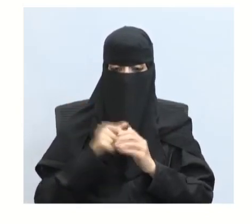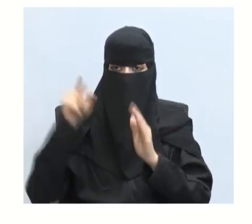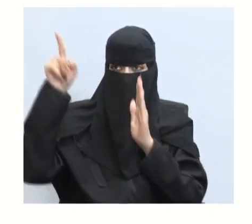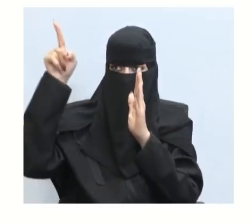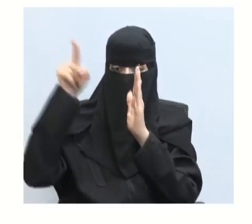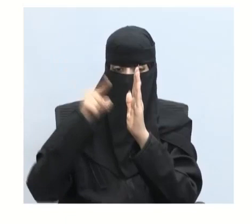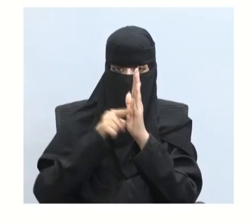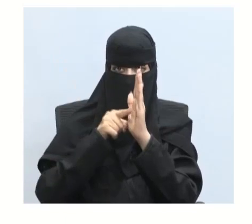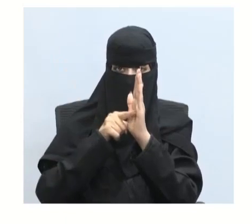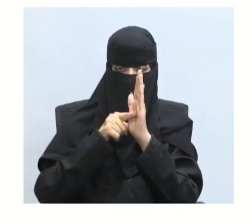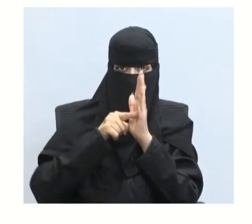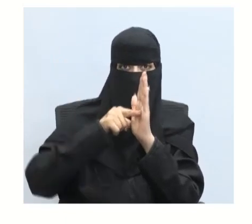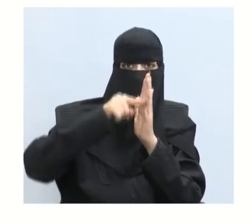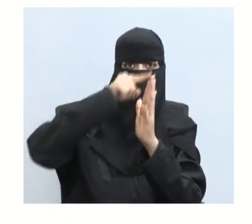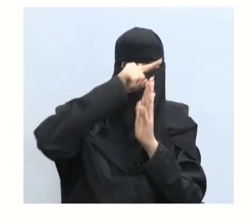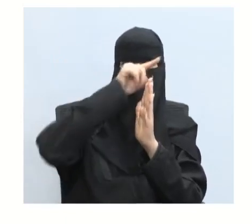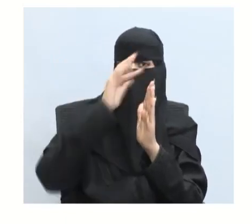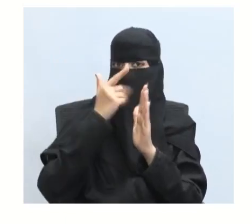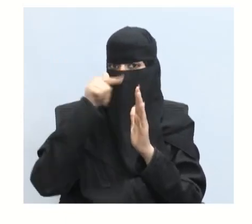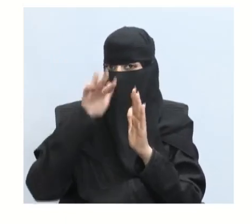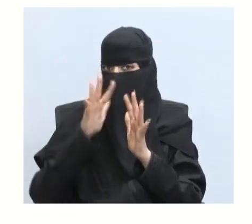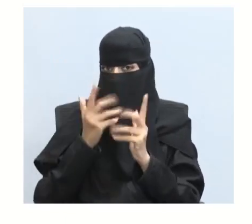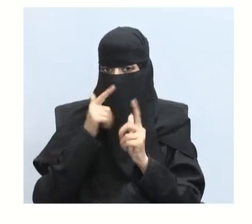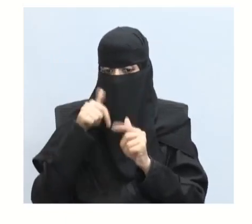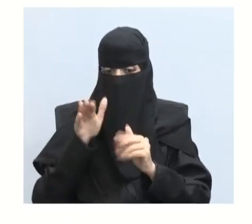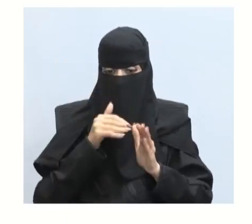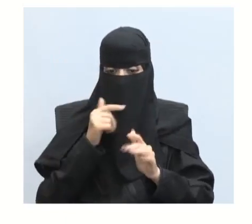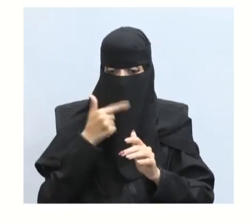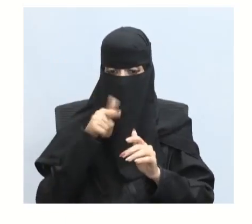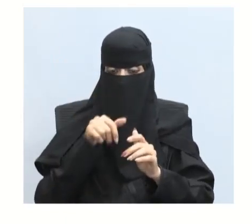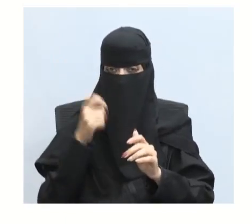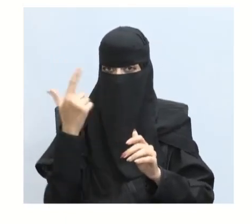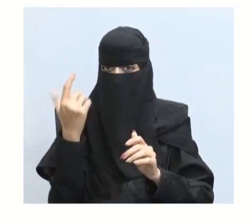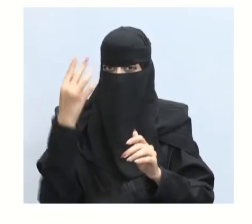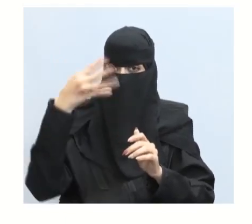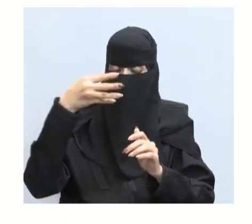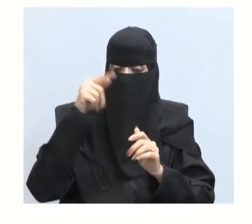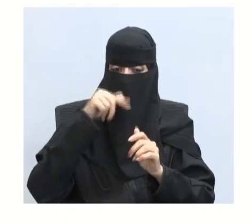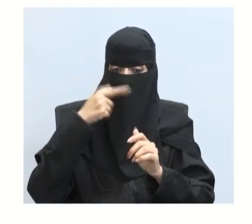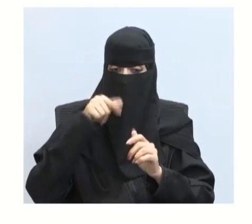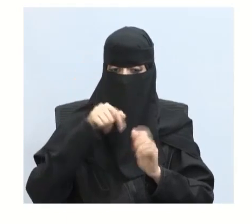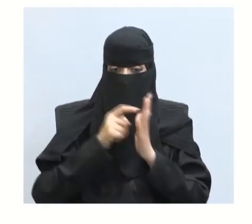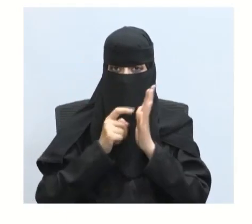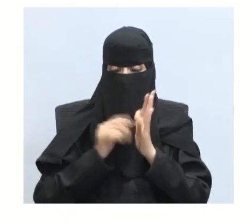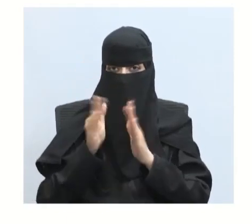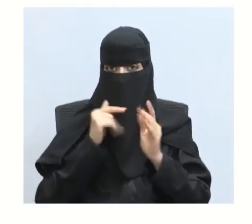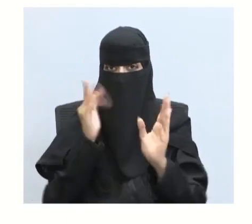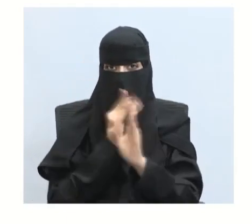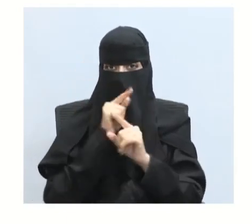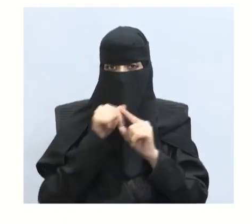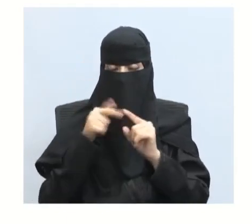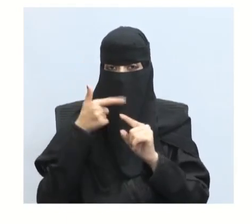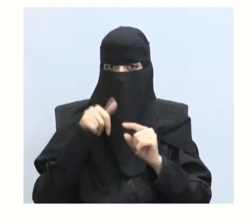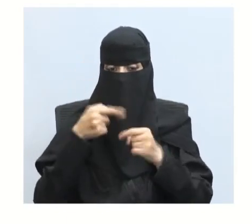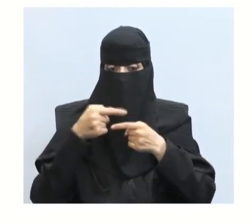الشعاع اذا المطلوب مني الان ايجاد زاويه الانعكاس كما نعلم من القانون زاويه الانعكاس